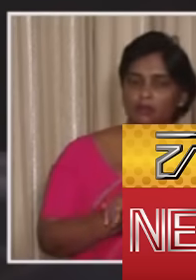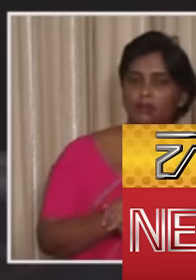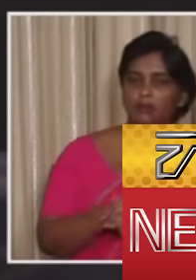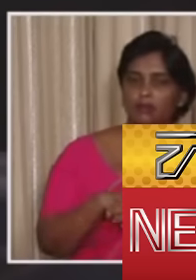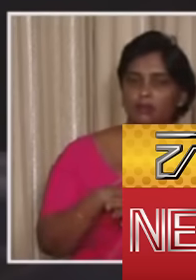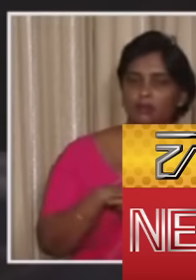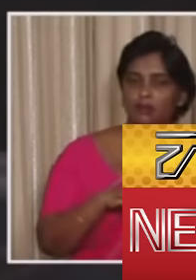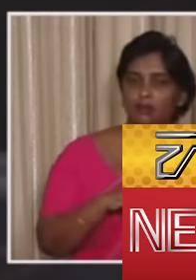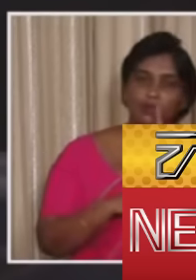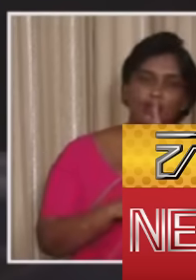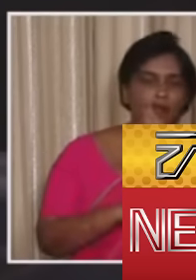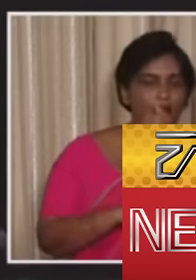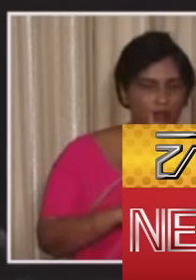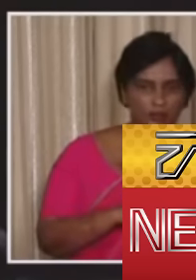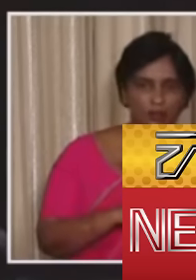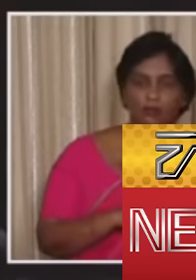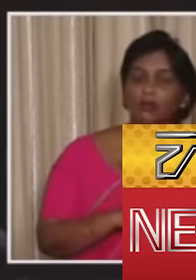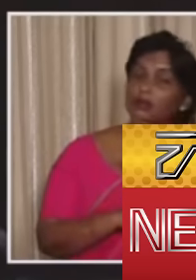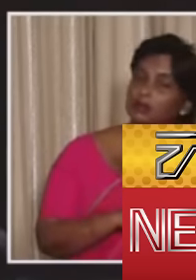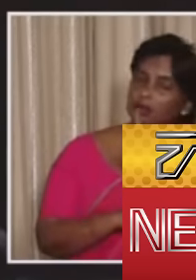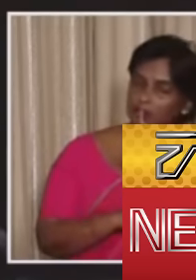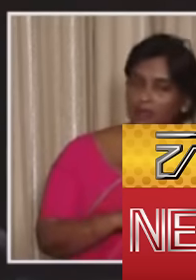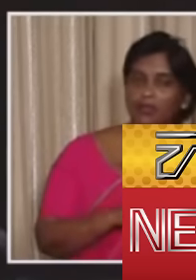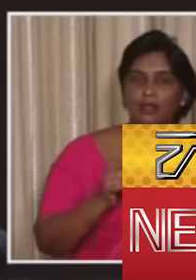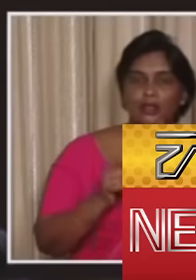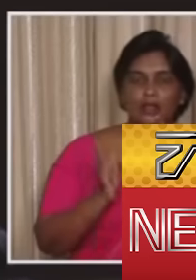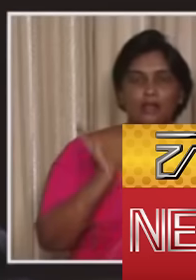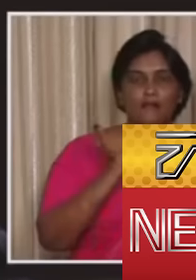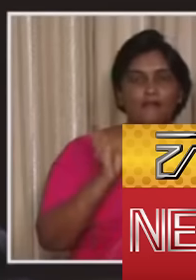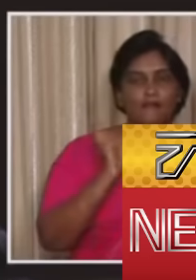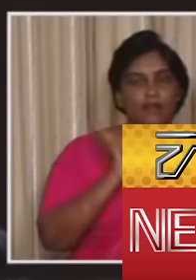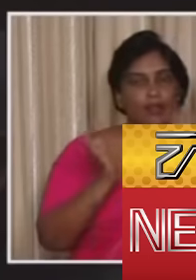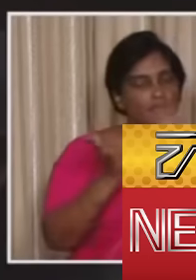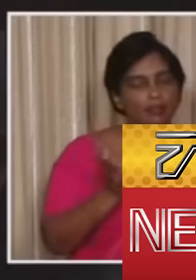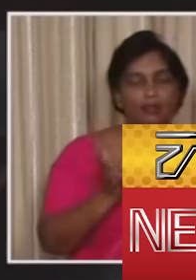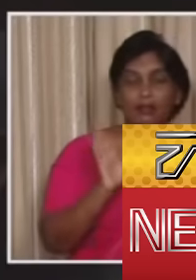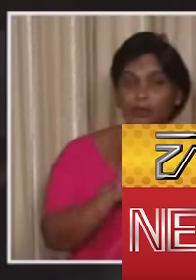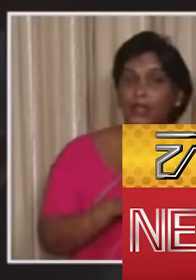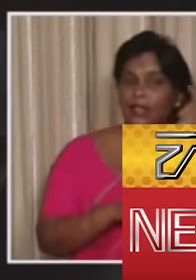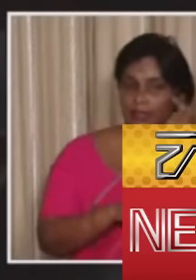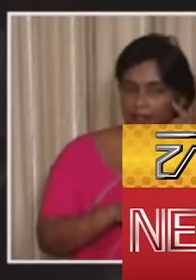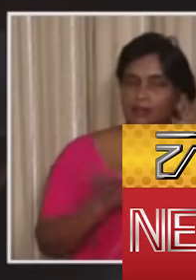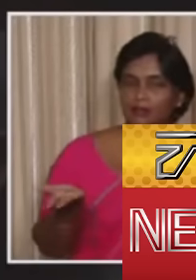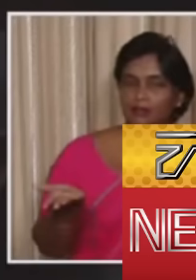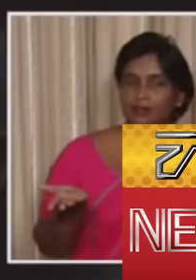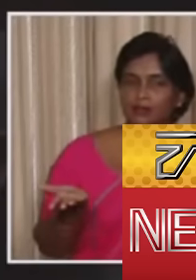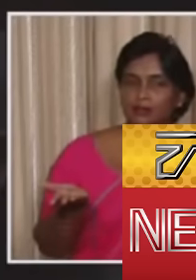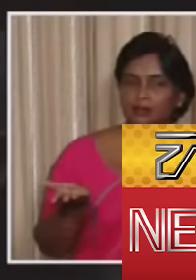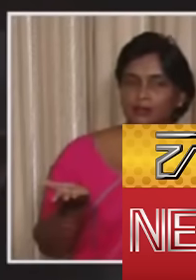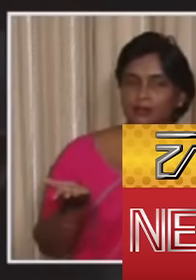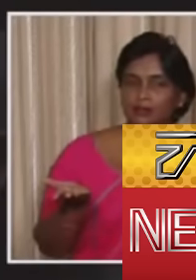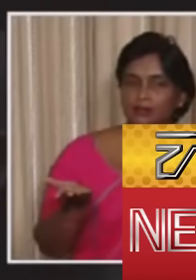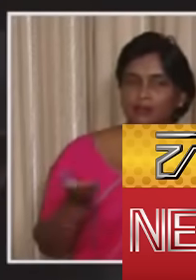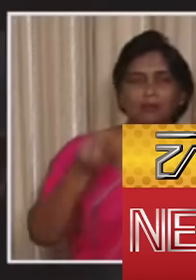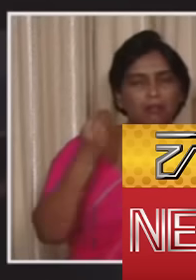ඔක ඔබ තුමන් කියන එක හරි මම කියන්න. ඒ කියන්නේ බද්ද ගහන්න කලින් මේක හිතන්න එපා. ඒක තේරෙන්න අඩුම තරම. ඒක හරි